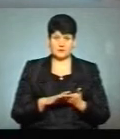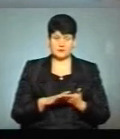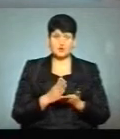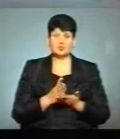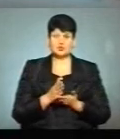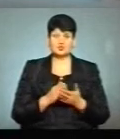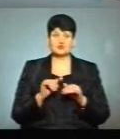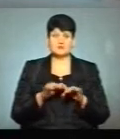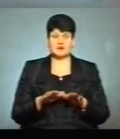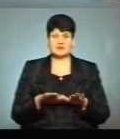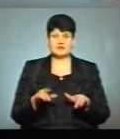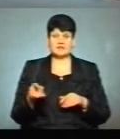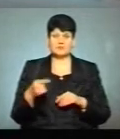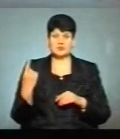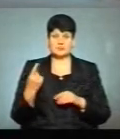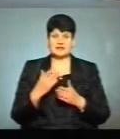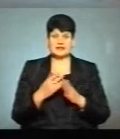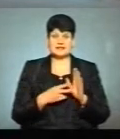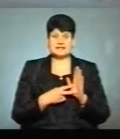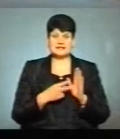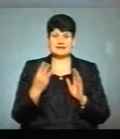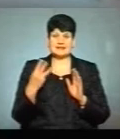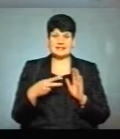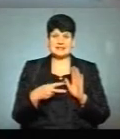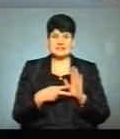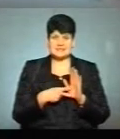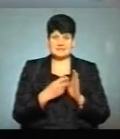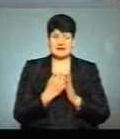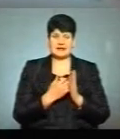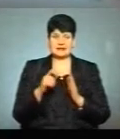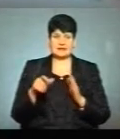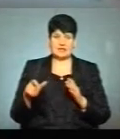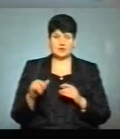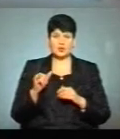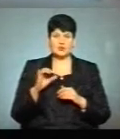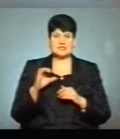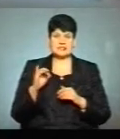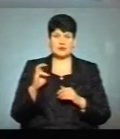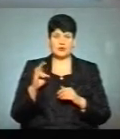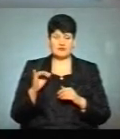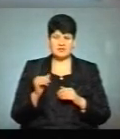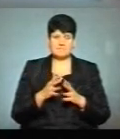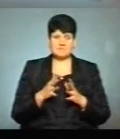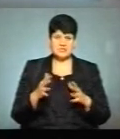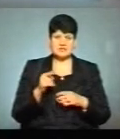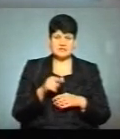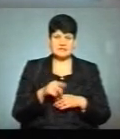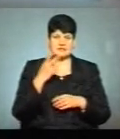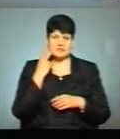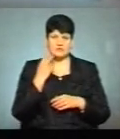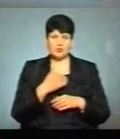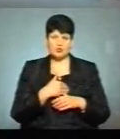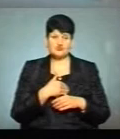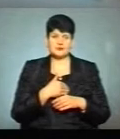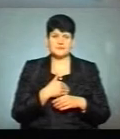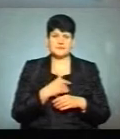служби у справі дітей в Тернопільській області знаходиться 37 кандидатів в усиновлювачі. Більшість з них завжди хочуть, щоб це